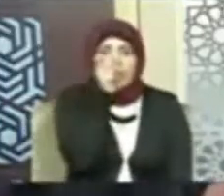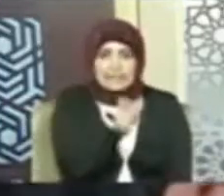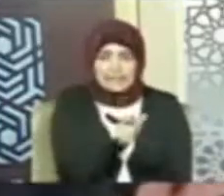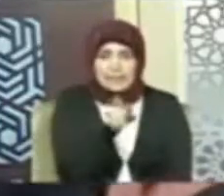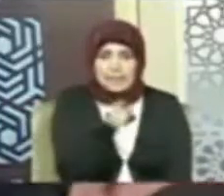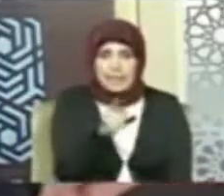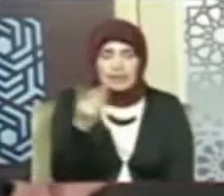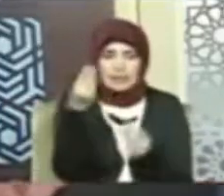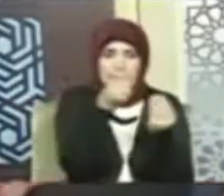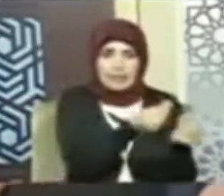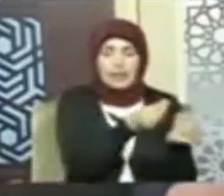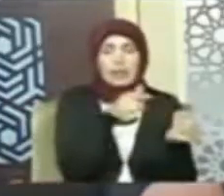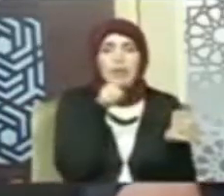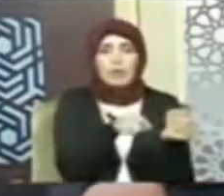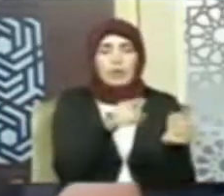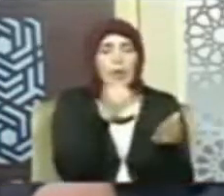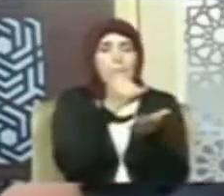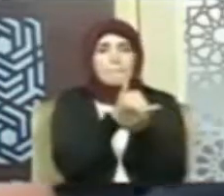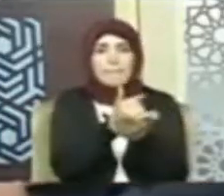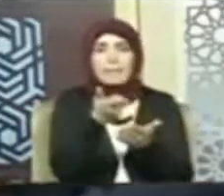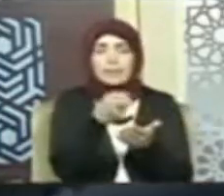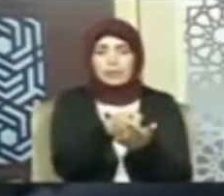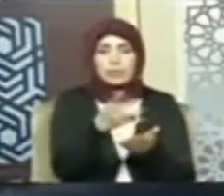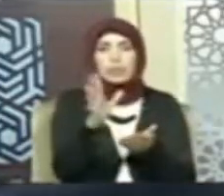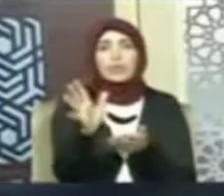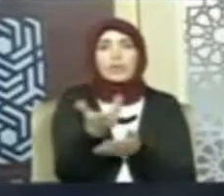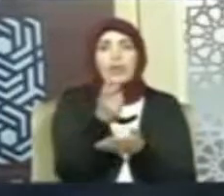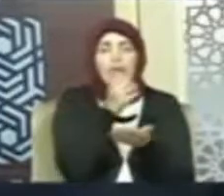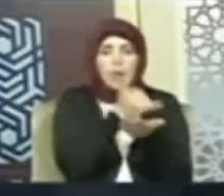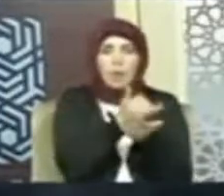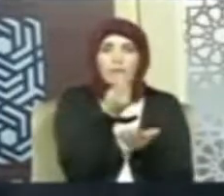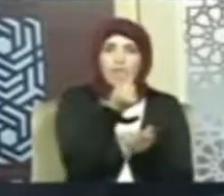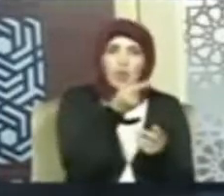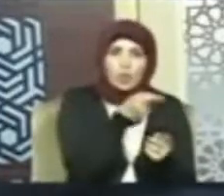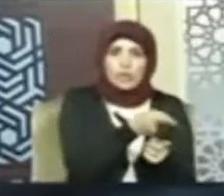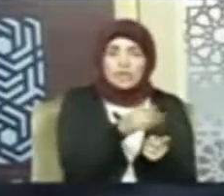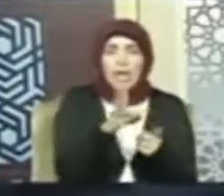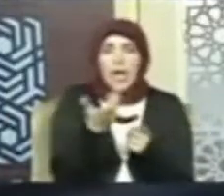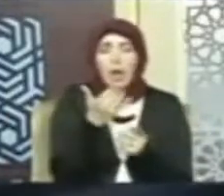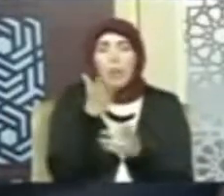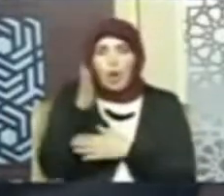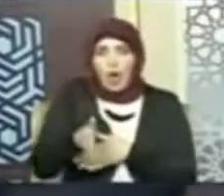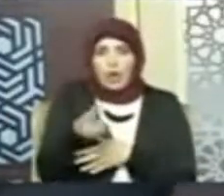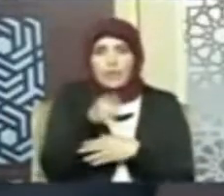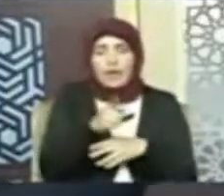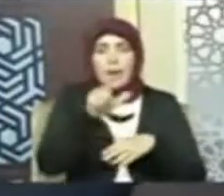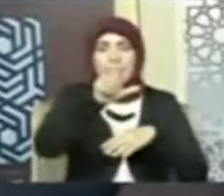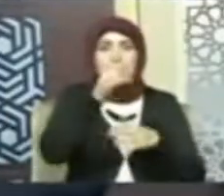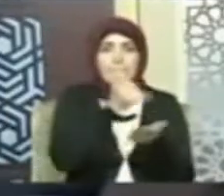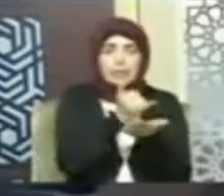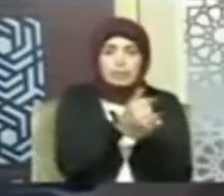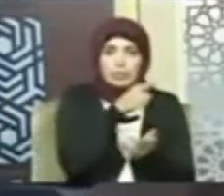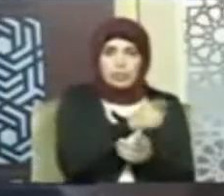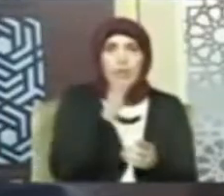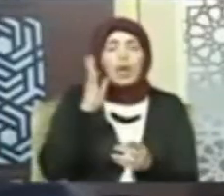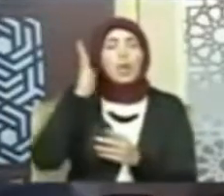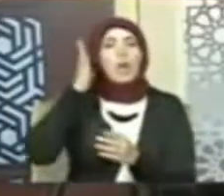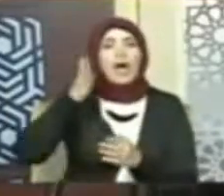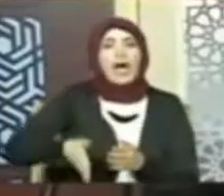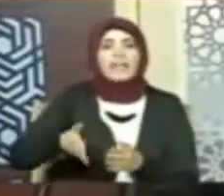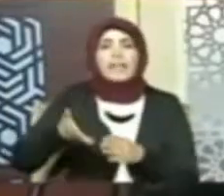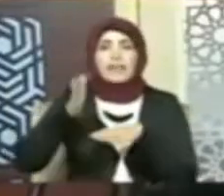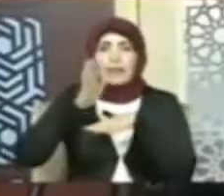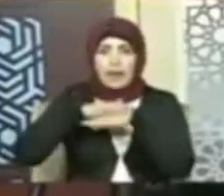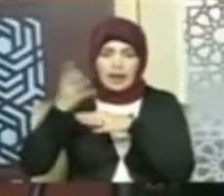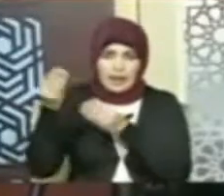أطاه الله موقعا أتاه ملكا محدودا قادر على أن يعطيه إياه وعلى أن